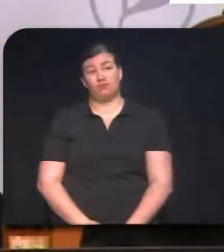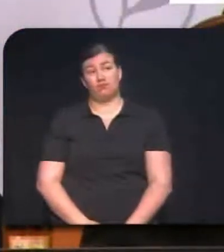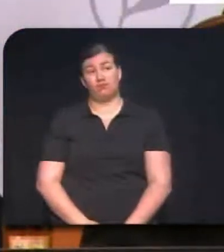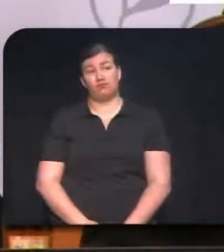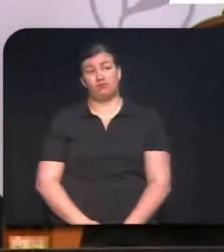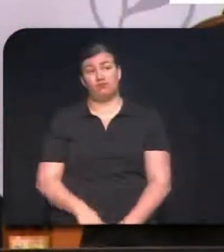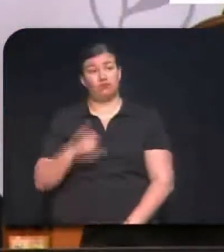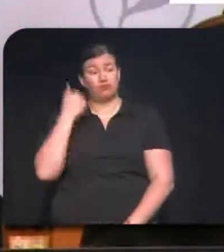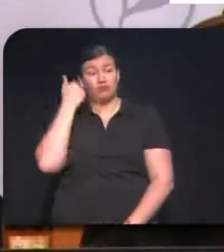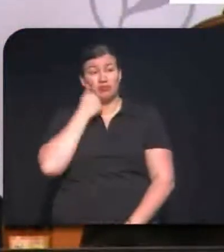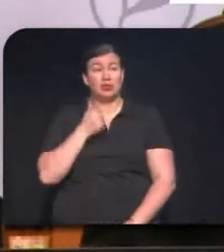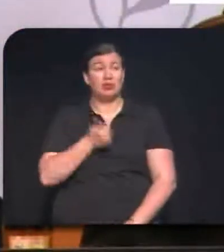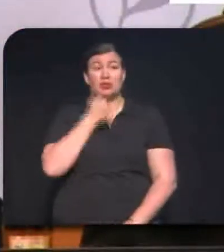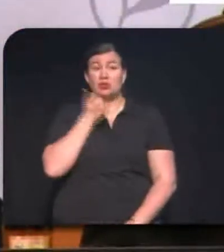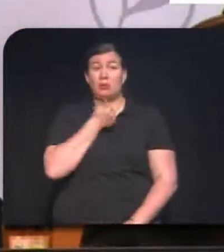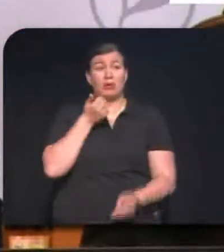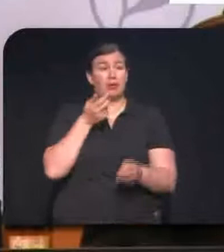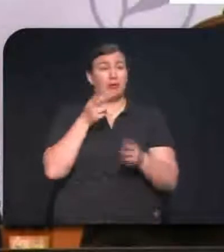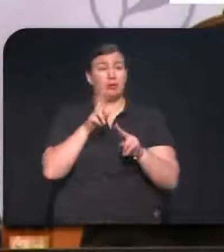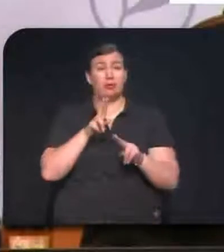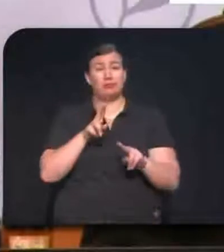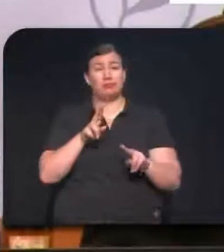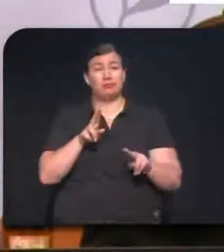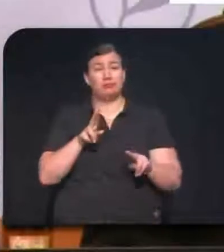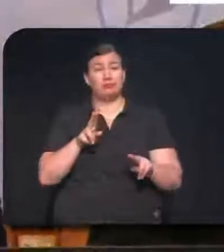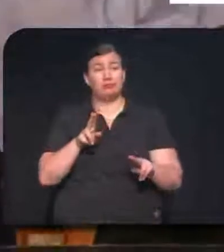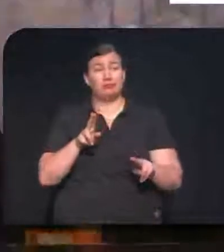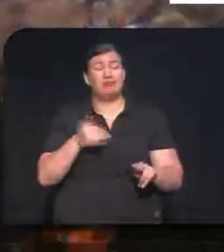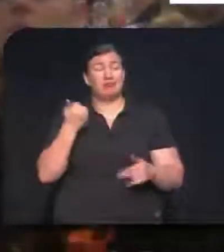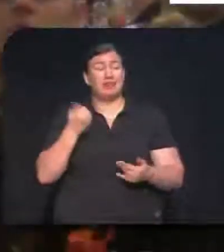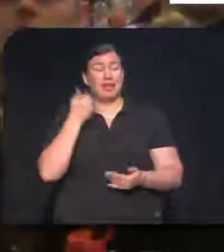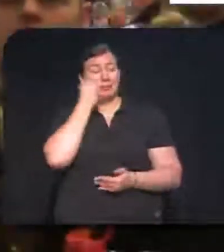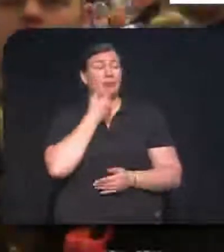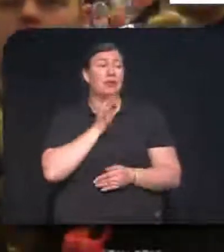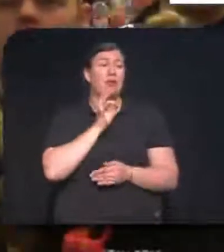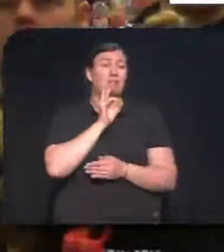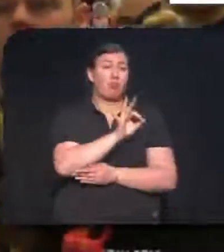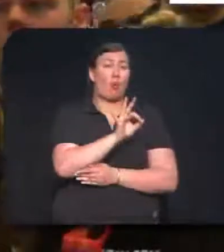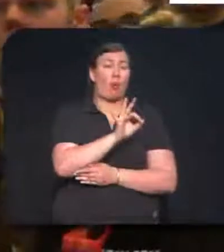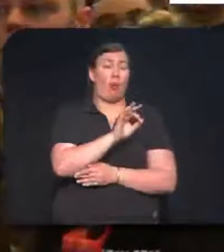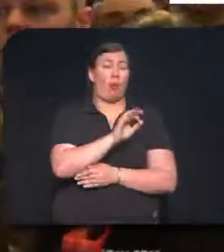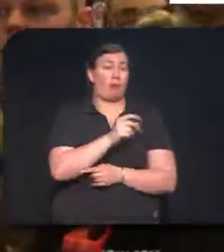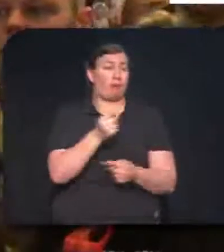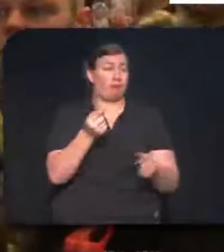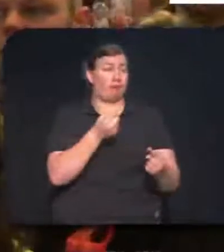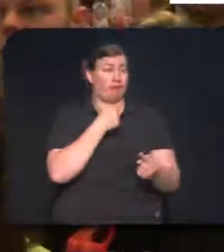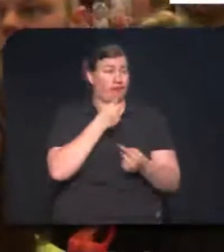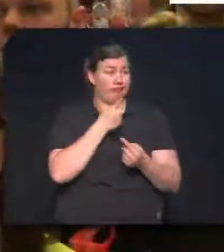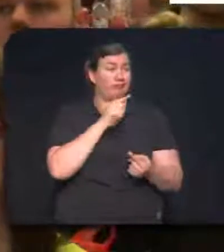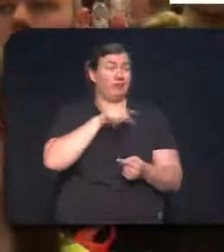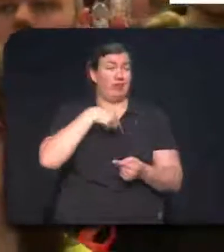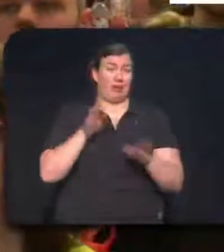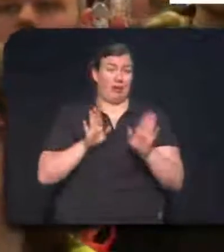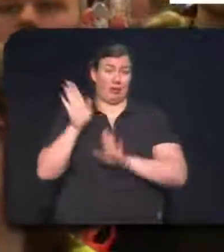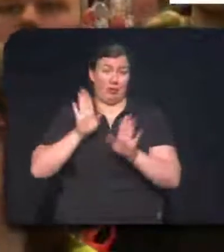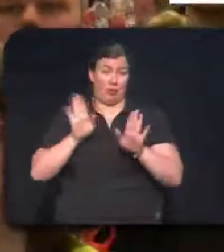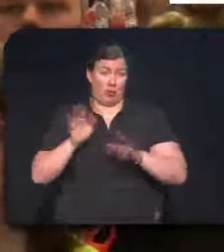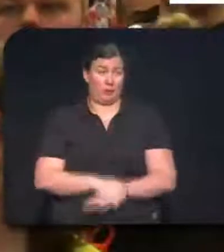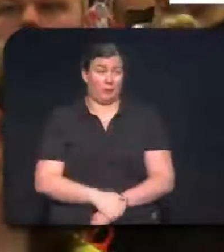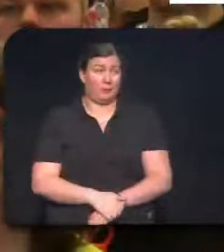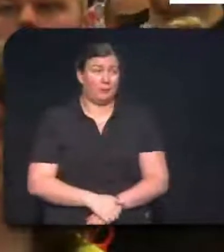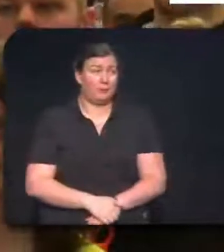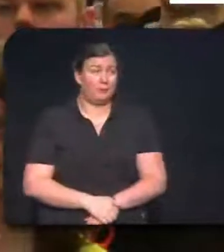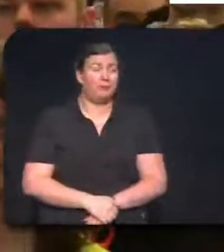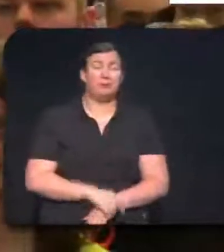finde es toll wie das immer wieder wirkt so der nächste Probetag danach kommen wir zur Abstimmung Peter okay natürlich